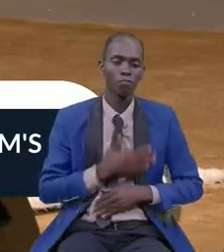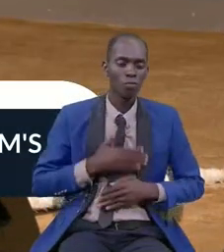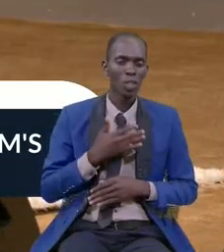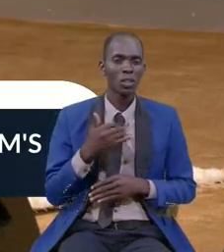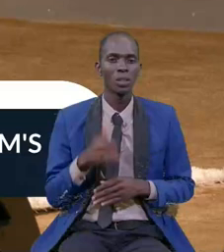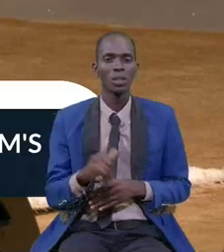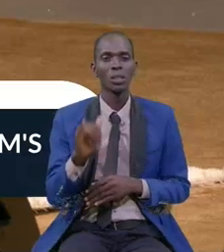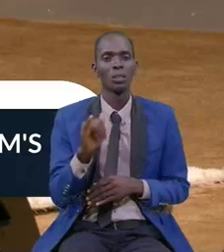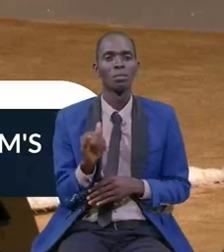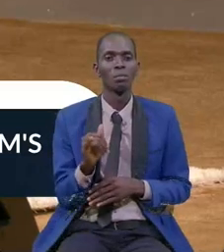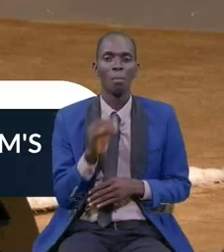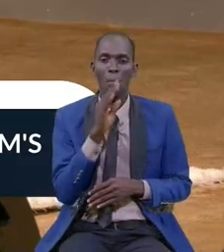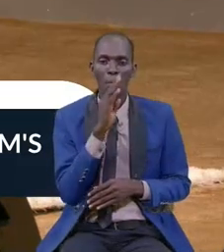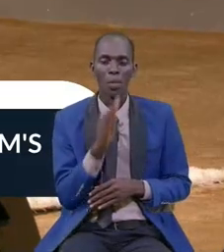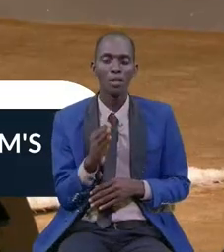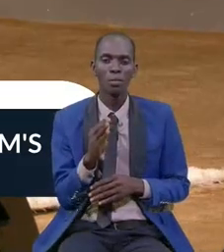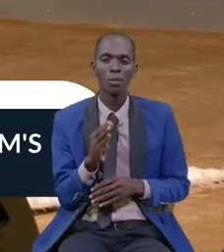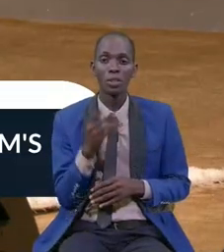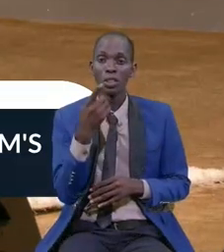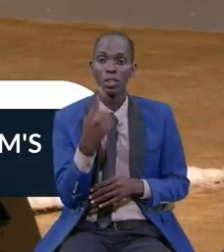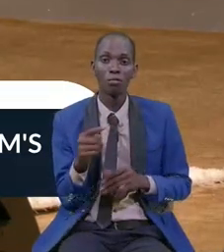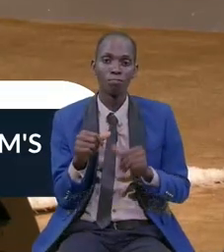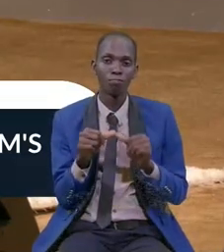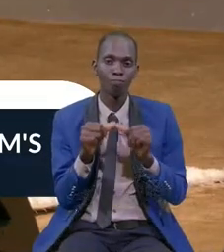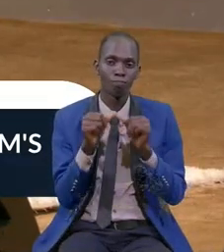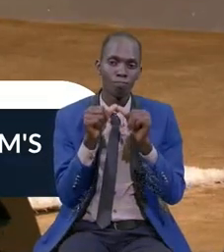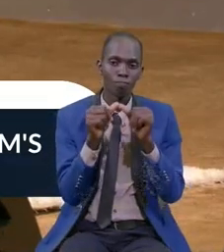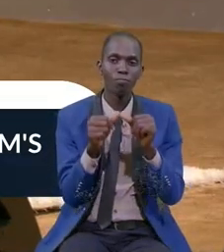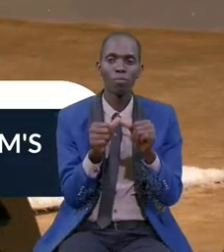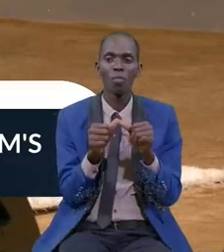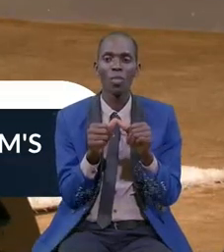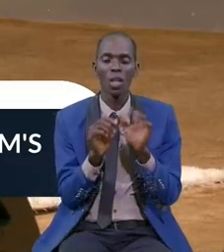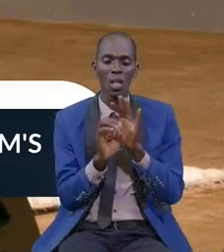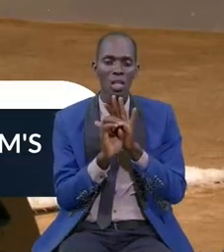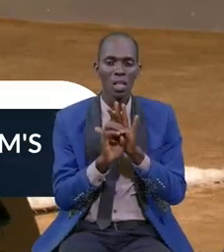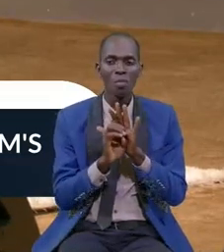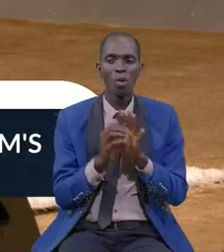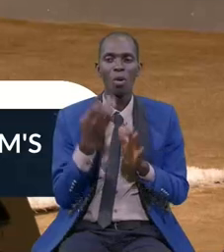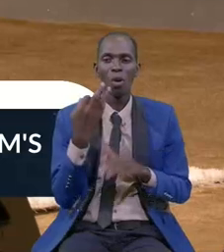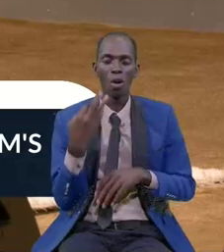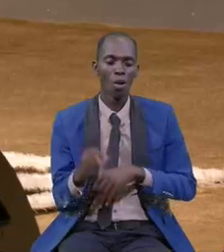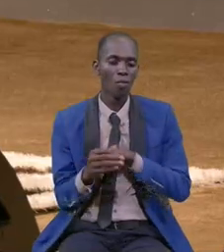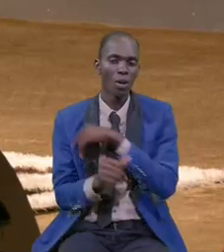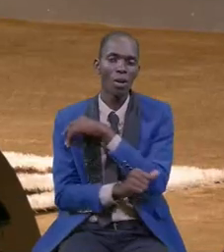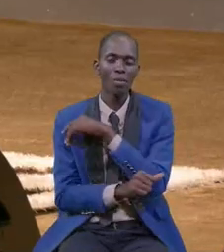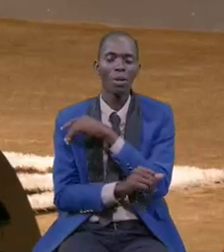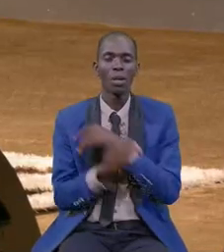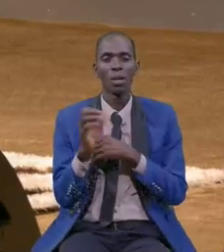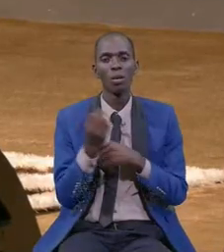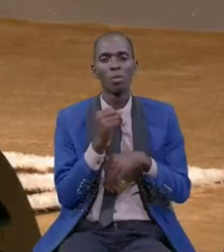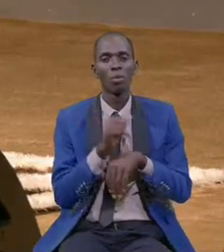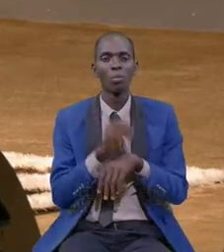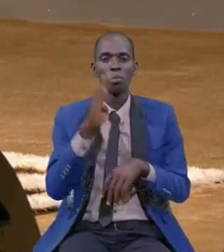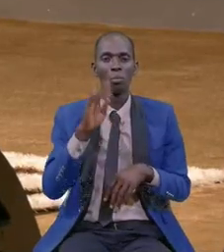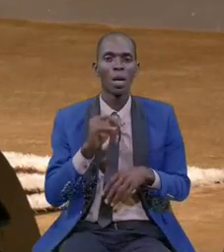Seigneur il avait un exemple soutenu dans la marche par la foi voyons le